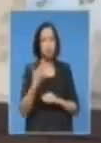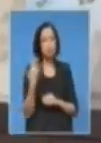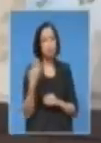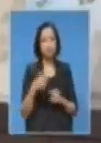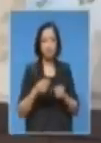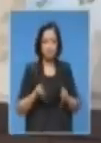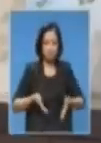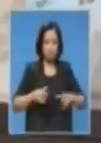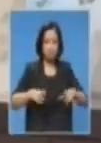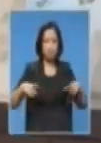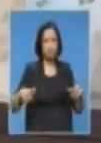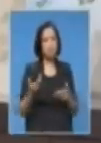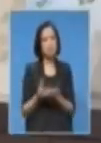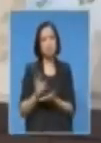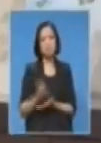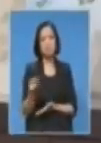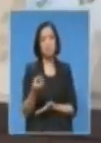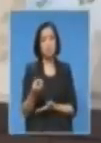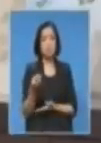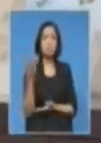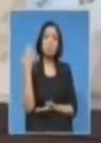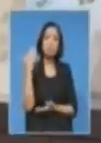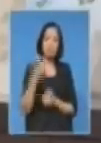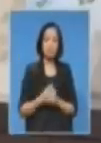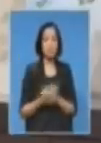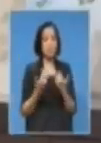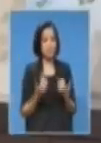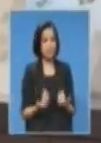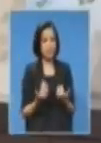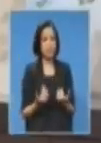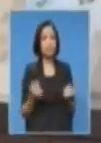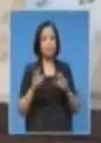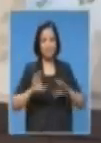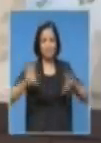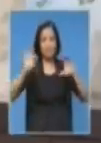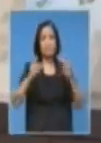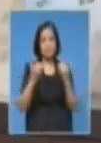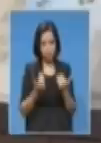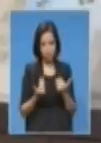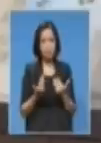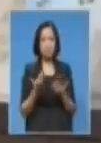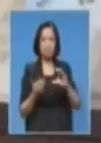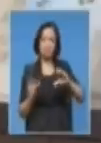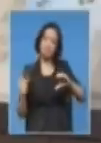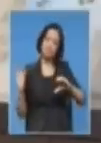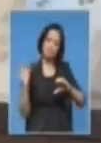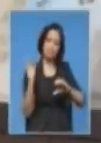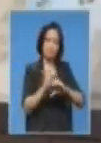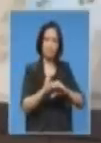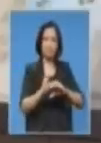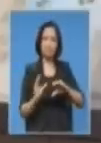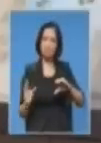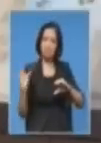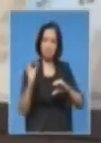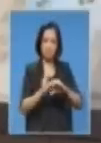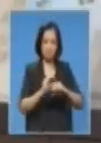ายถนนนั้นน้อยมากนะครับน้อยมากเพราะฉะนั้นท่านในรัฐบาลชุดนี้ก็ได้เติมงบประมาณให้กับกรมทางหลวงกับทางหลวงช